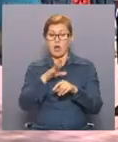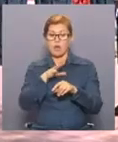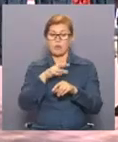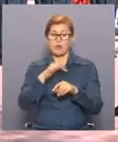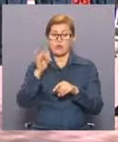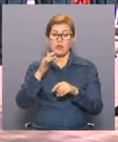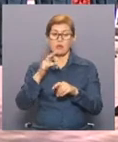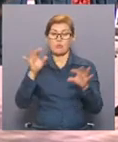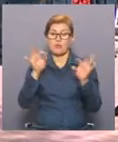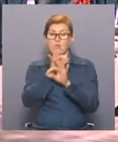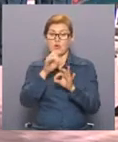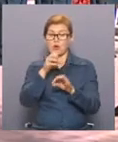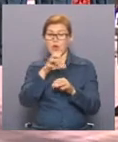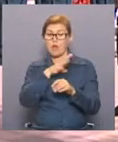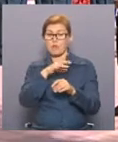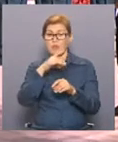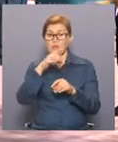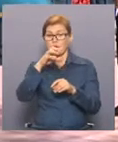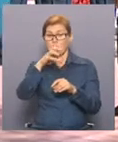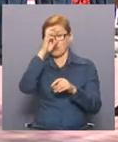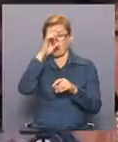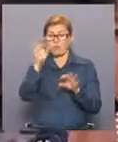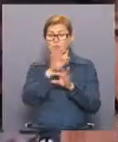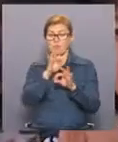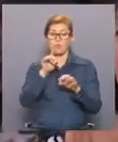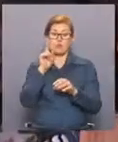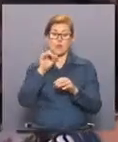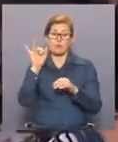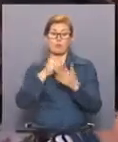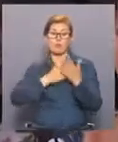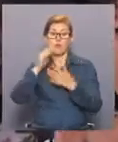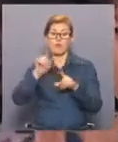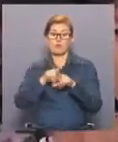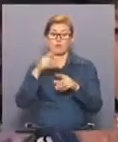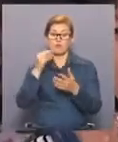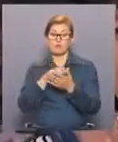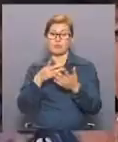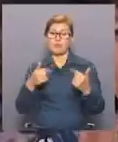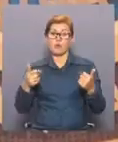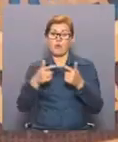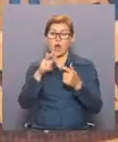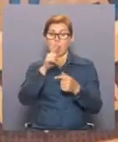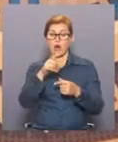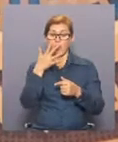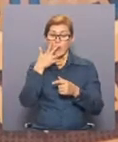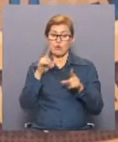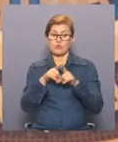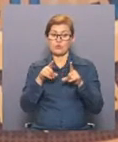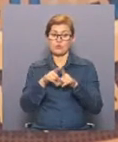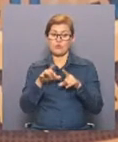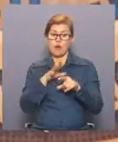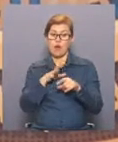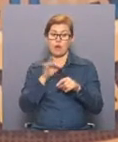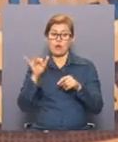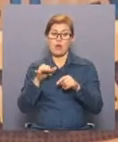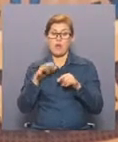түсірмей әнұранды асқақ айту бұл бүгінгі жастар үшін биік мұрат, деді шараны ұйымдастырушылар. Ұлттық ұлан сарбаздары сап